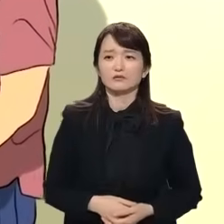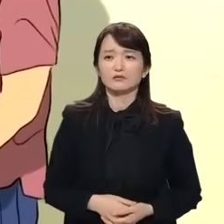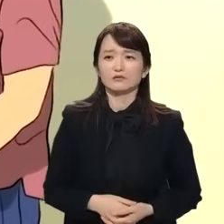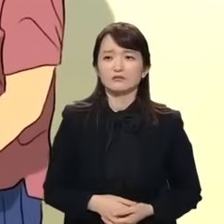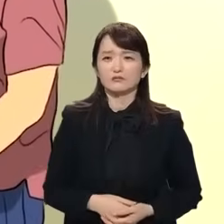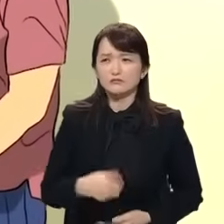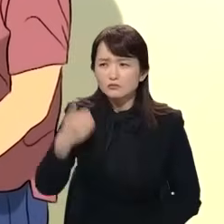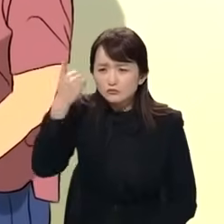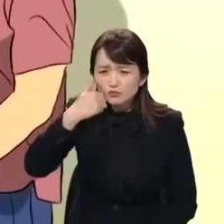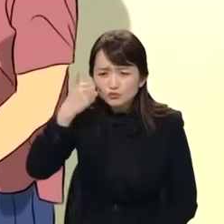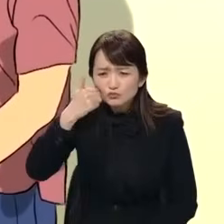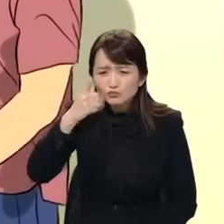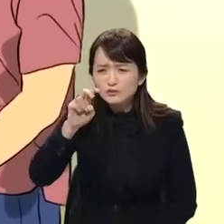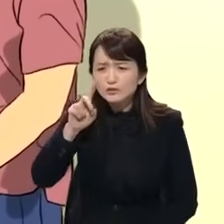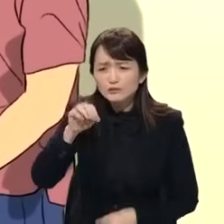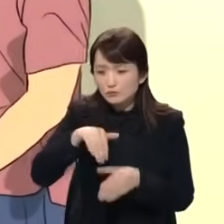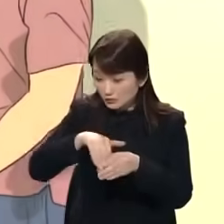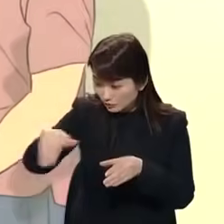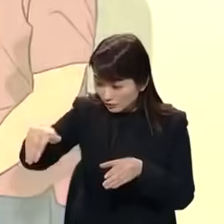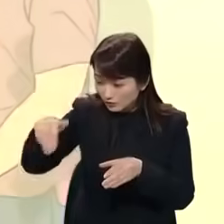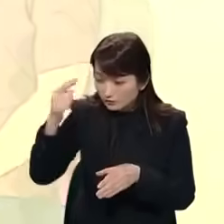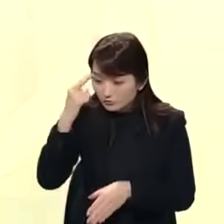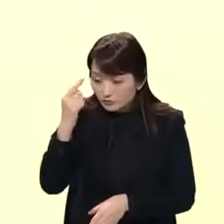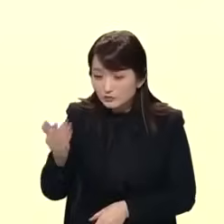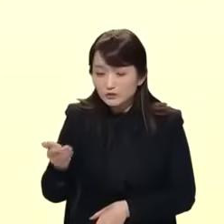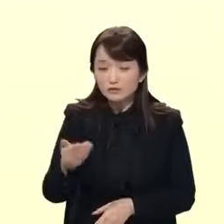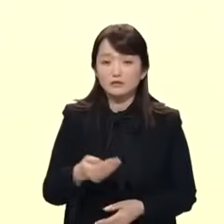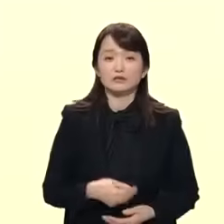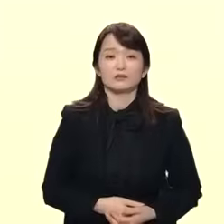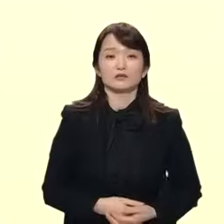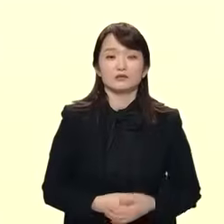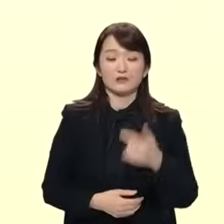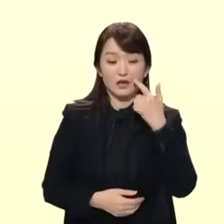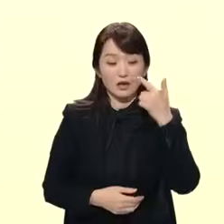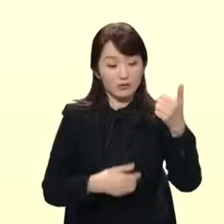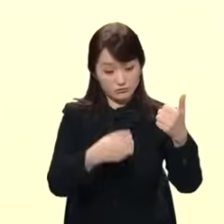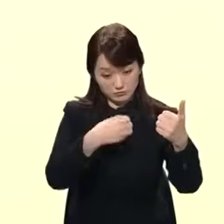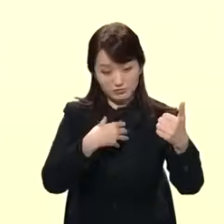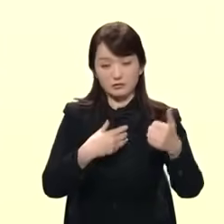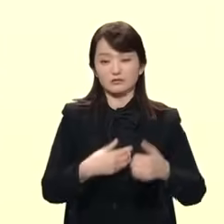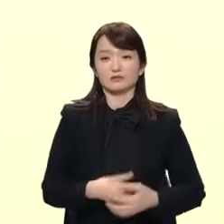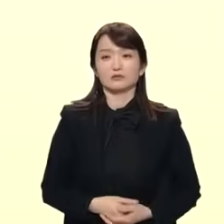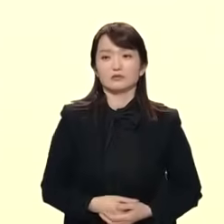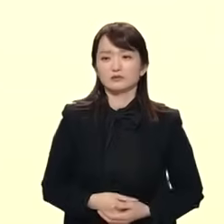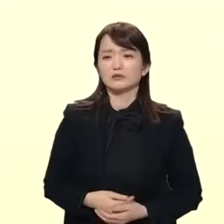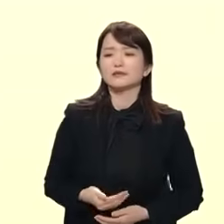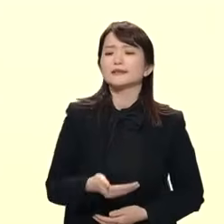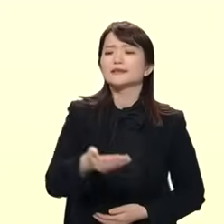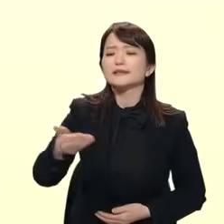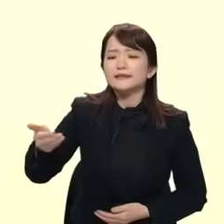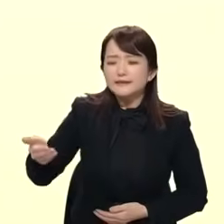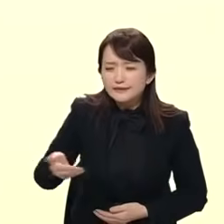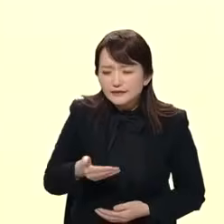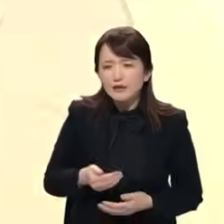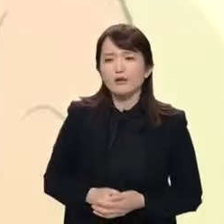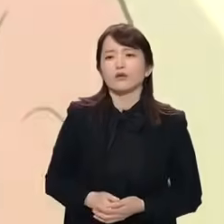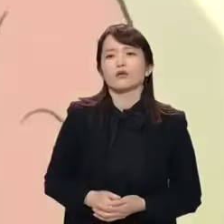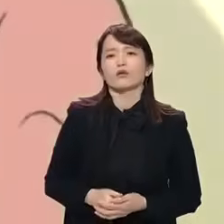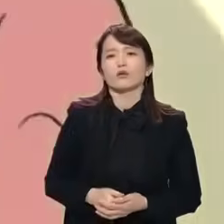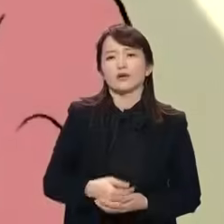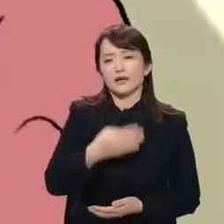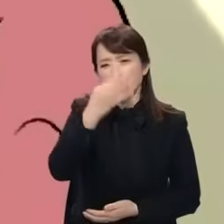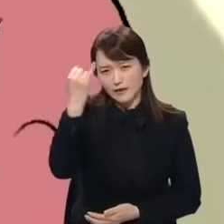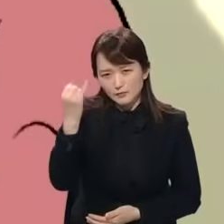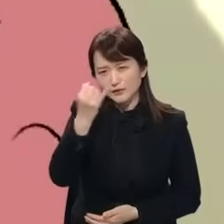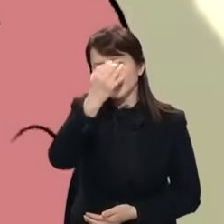도대체 누구길래 20만 원씩이나 하시려고 하냐 싶어서 여쭤 보니까 아버지께서 하신 말씀이 너희 증조할머니의 여동생의 아들의